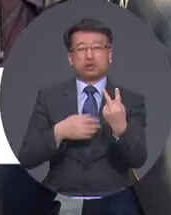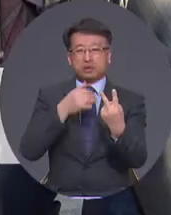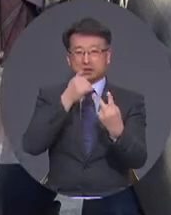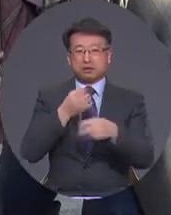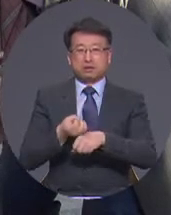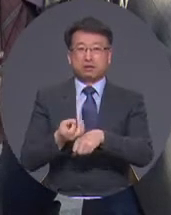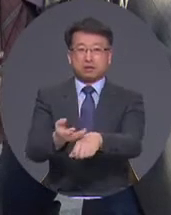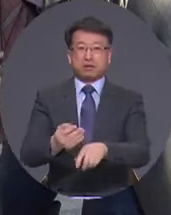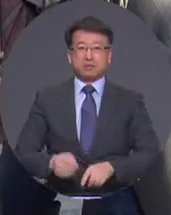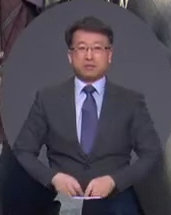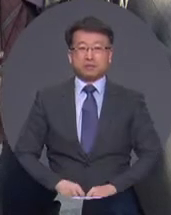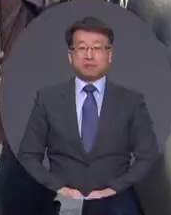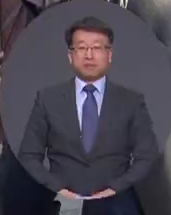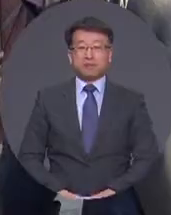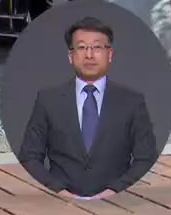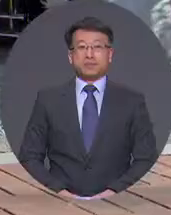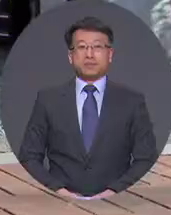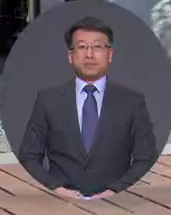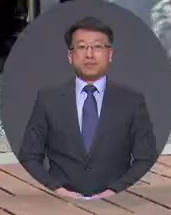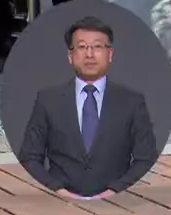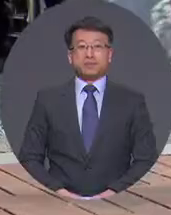서창우 기자가 취재했습니다.